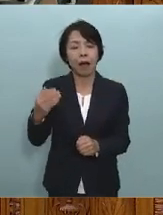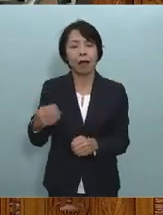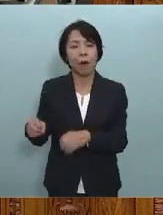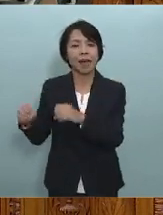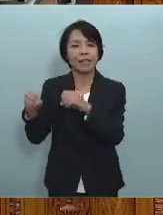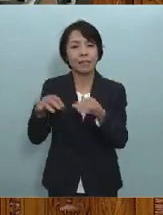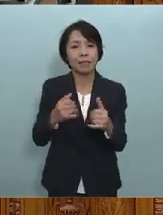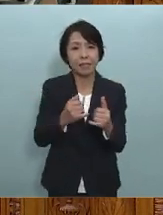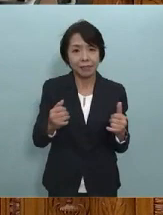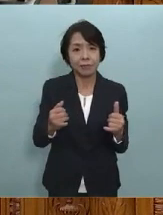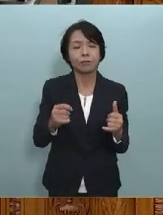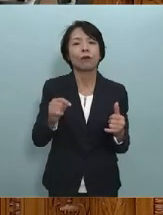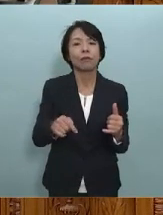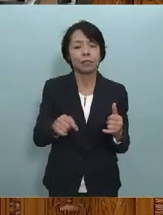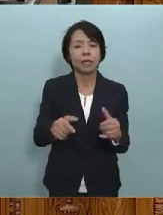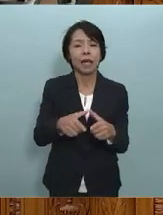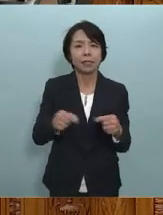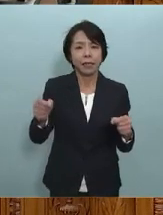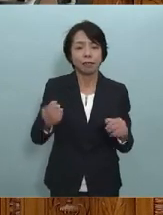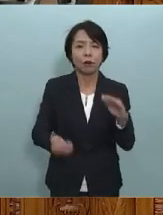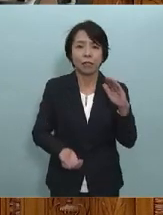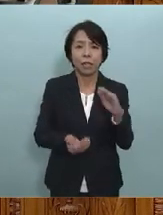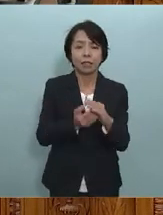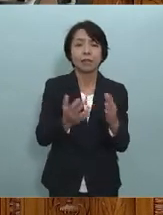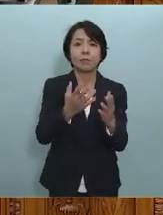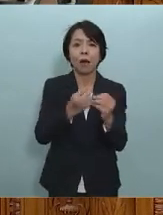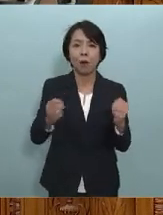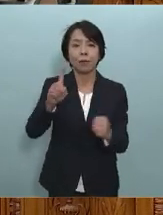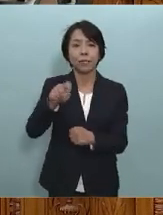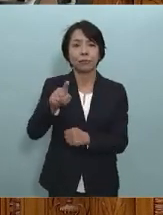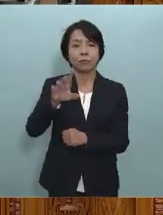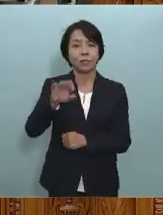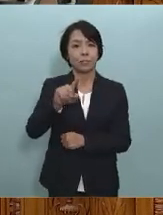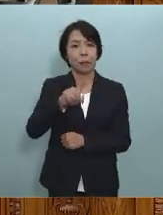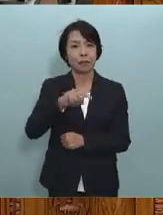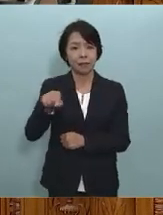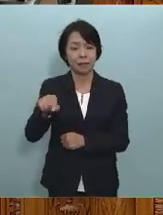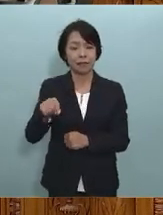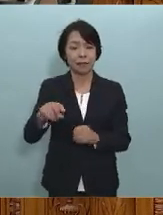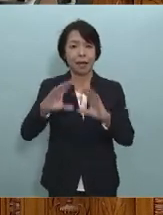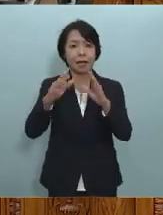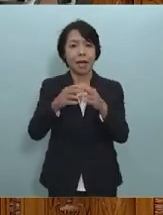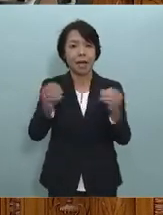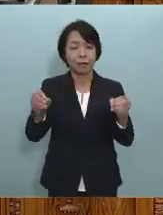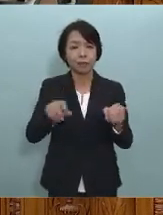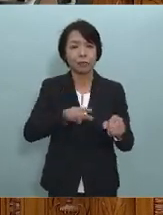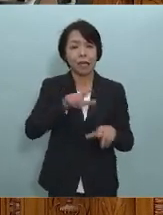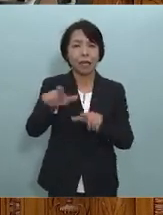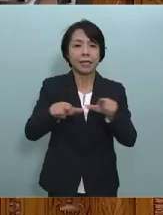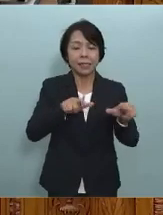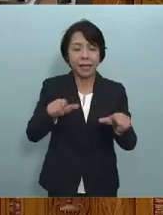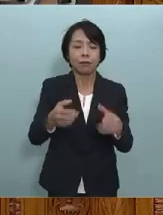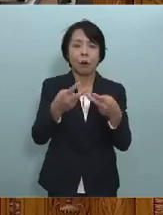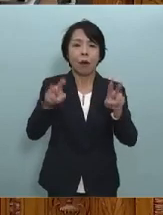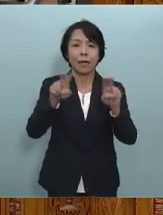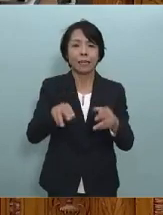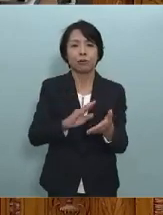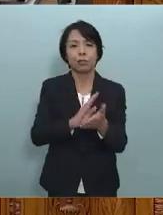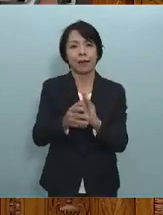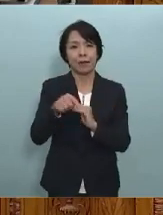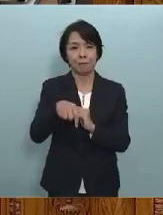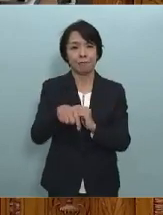最も多い11万人が海外に渡ったのが広島県出身者ですちなみに私の